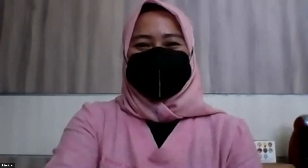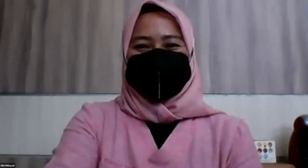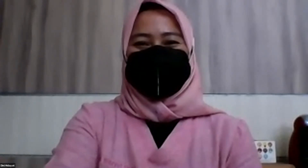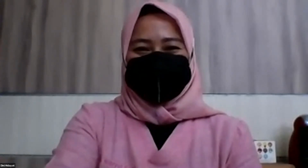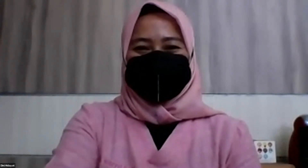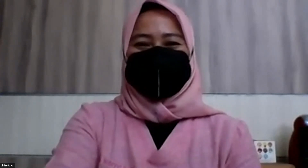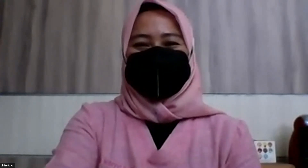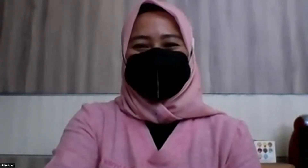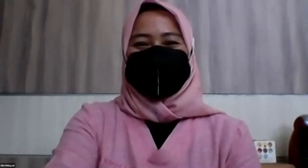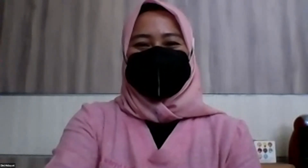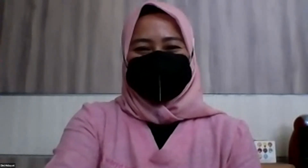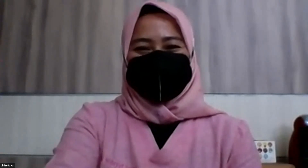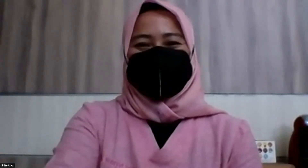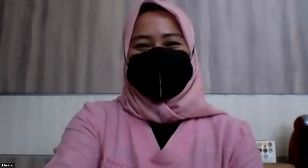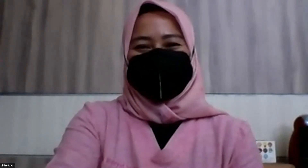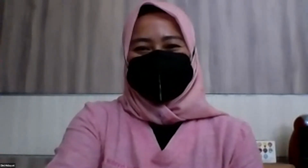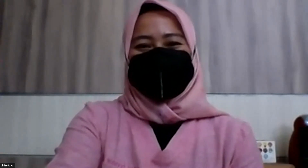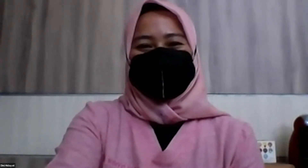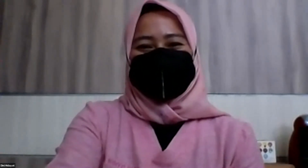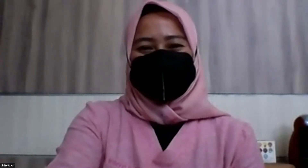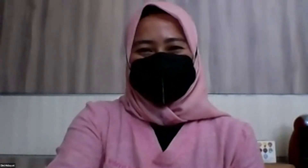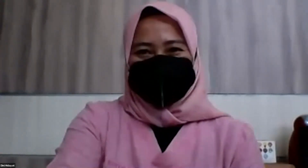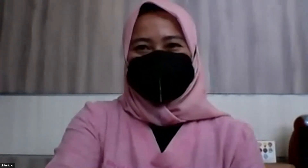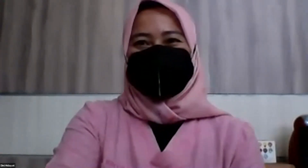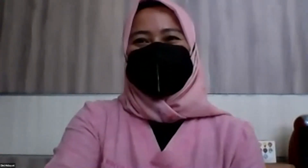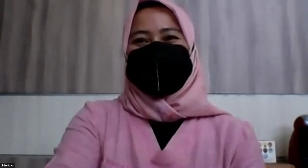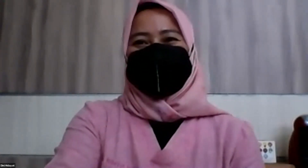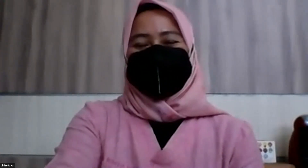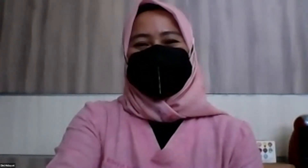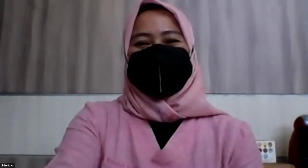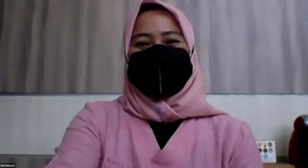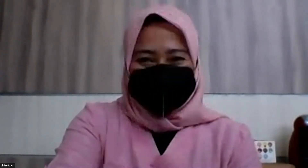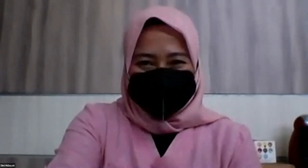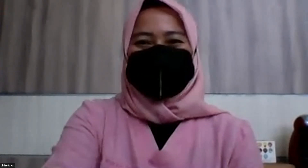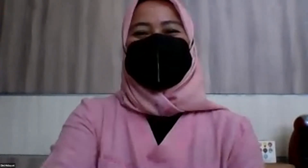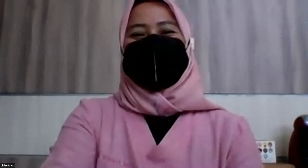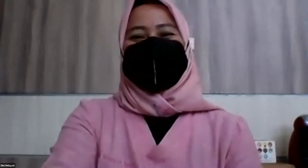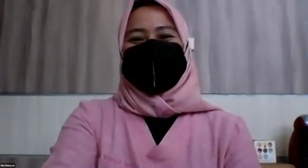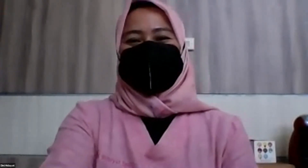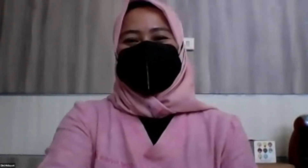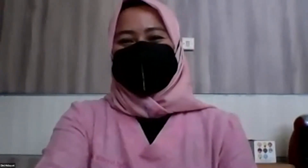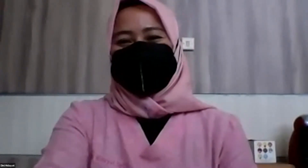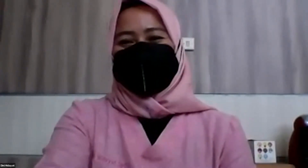daftar lagi di keseruan webinar kita. Terima kasih Dokter Dini, Dokter Utami